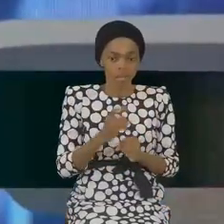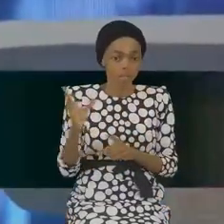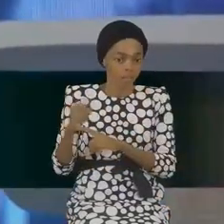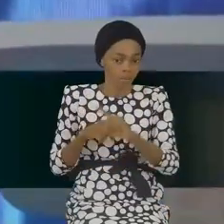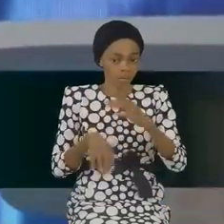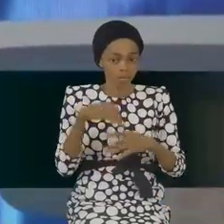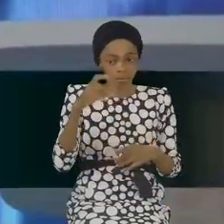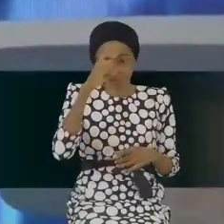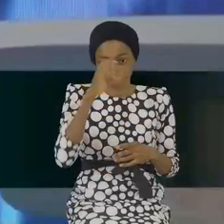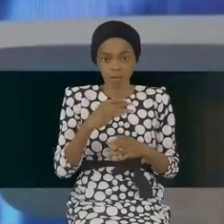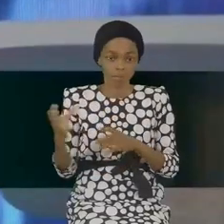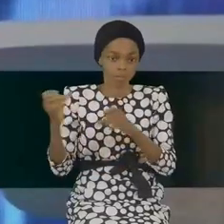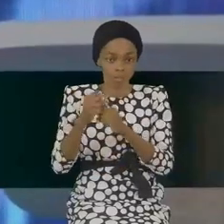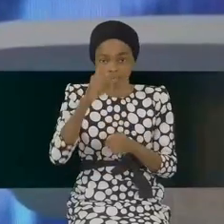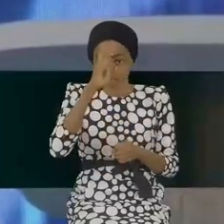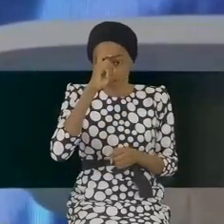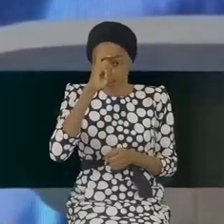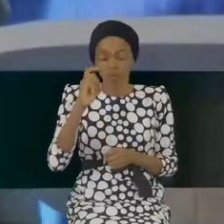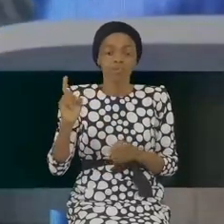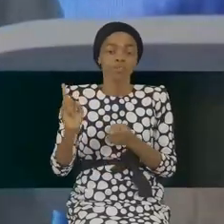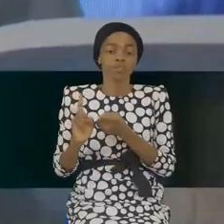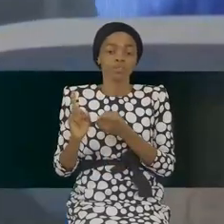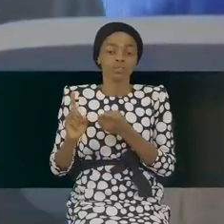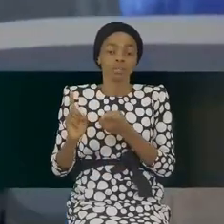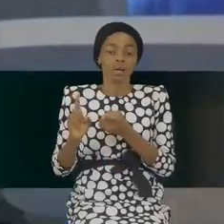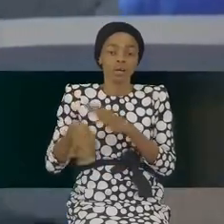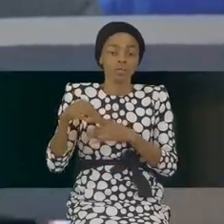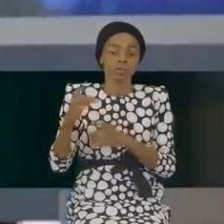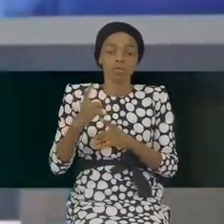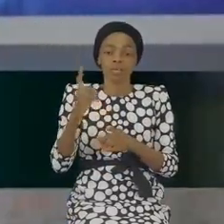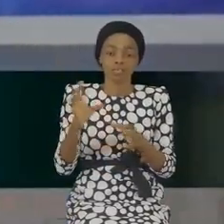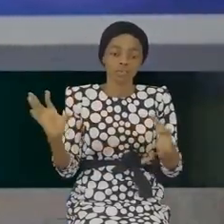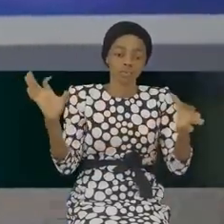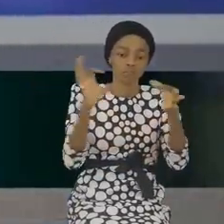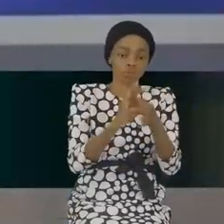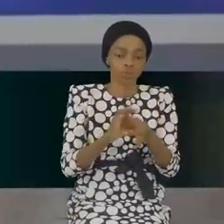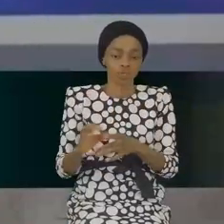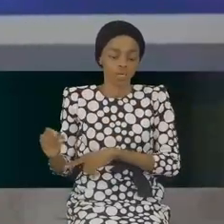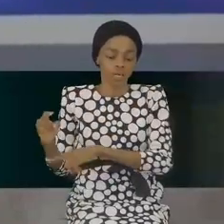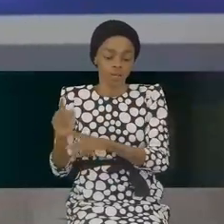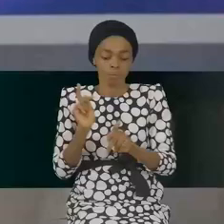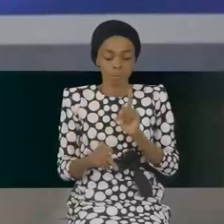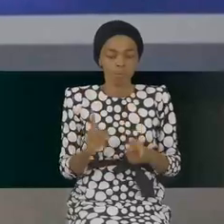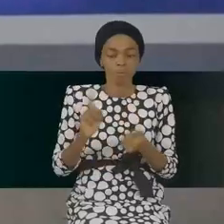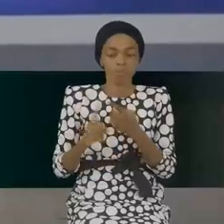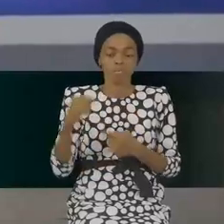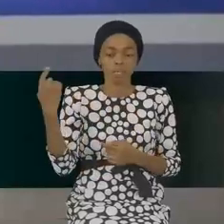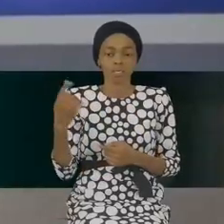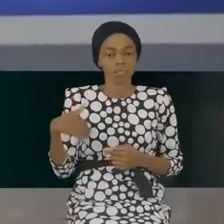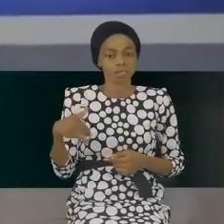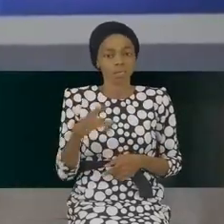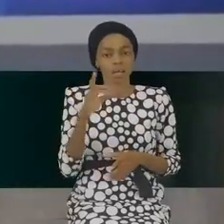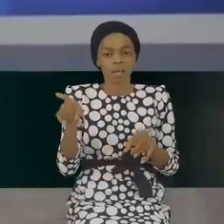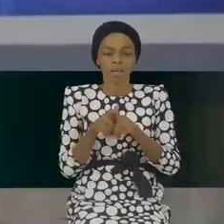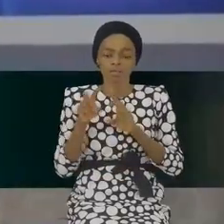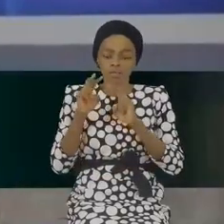vous devez les rattacher à l'Éternel. Comme nous considérons notre ministère, pose-toi la question,